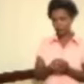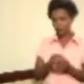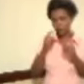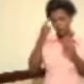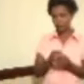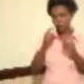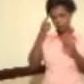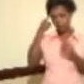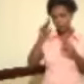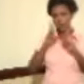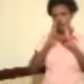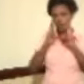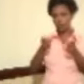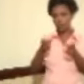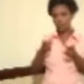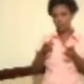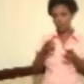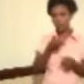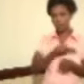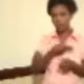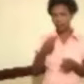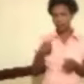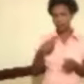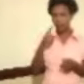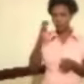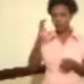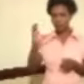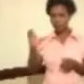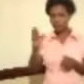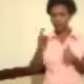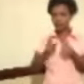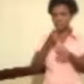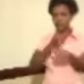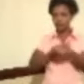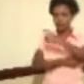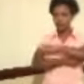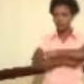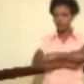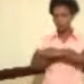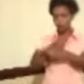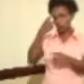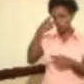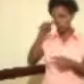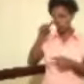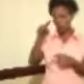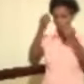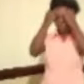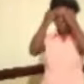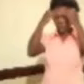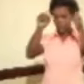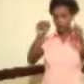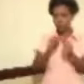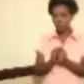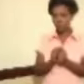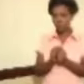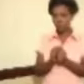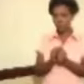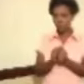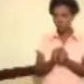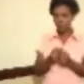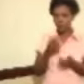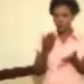ça. On a parlé de 100 premiers jours. Là, ça veut dire qu'on a parlé de mesures d'urgence. Et malheureusement,